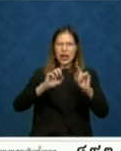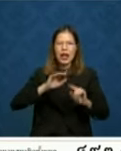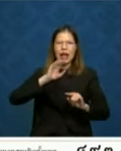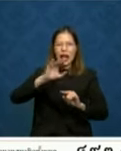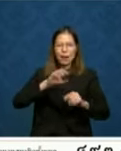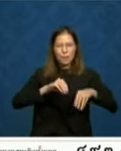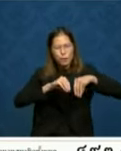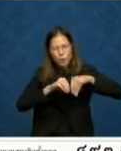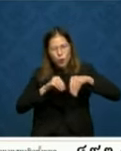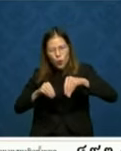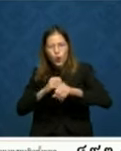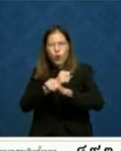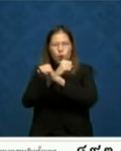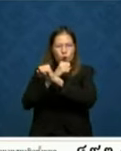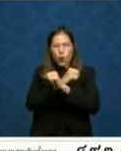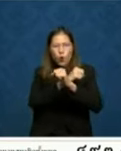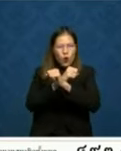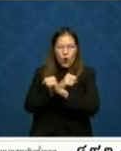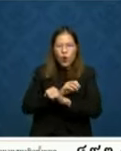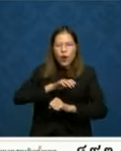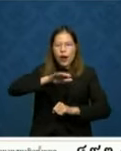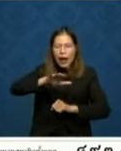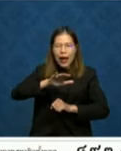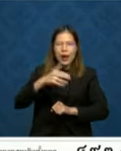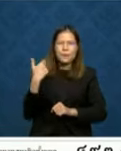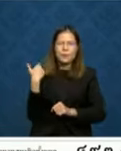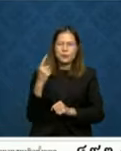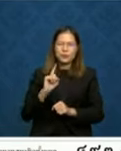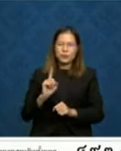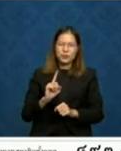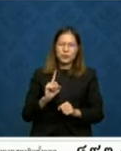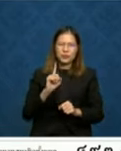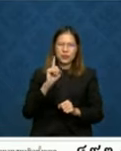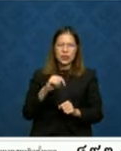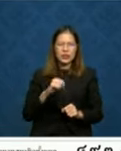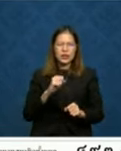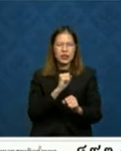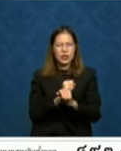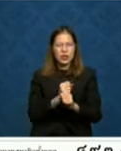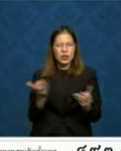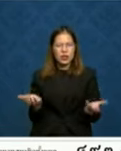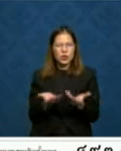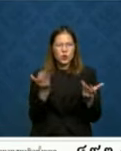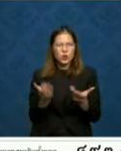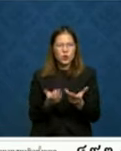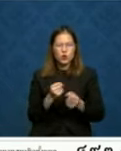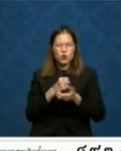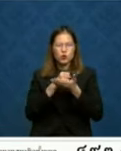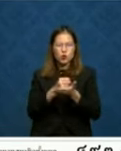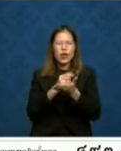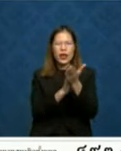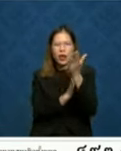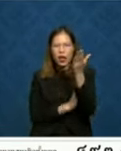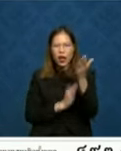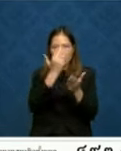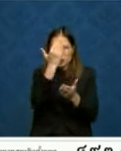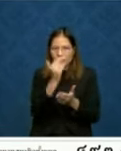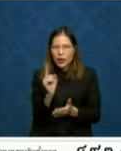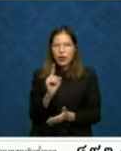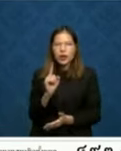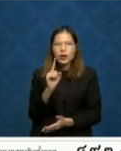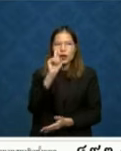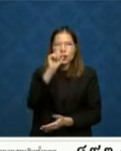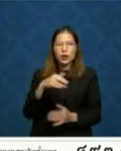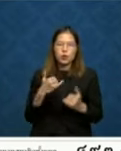บคุมกำเนิดชดเชยอย่างล่าช้าทำไมครับจ